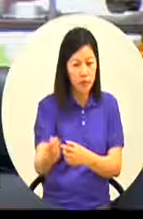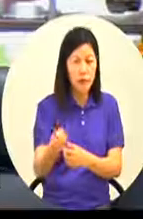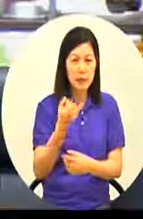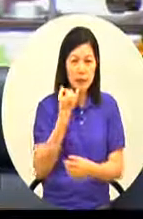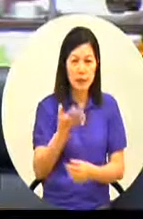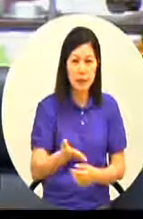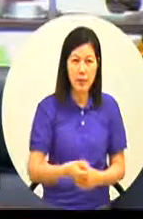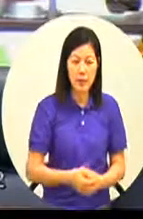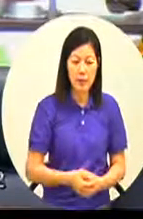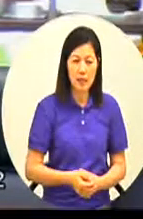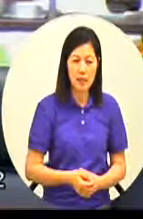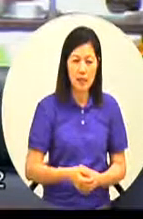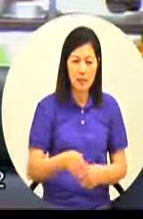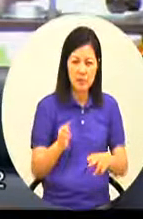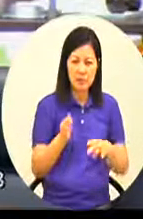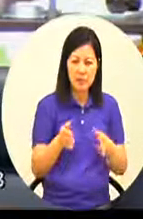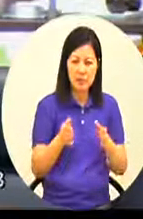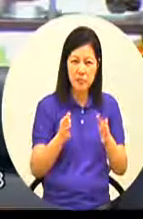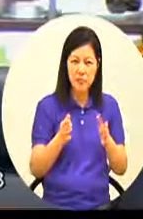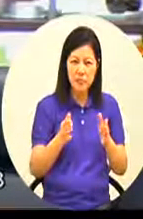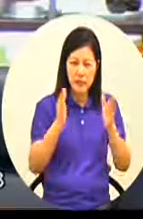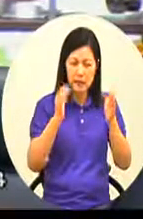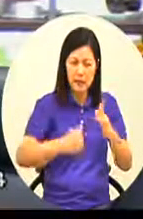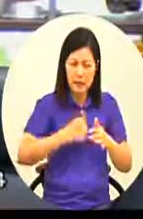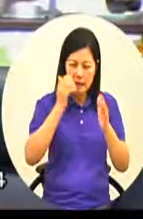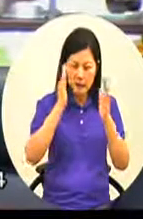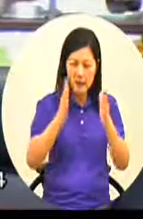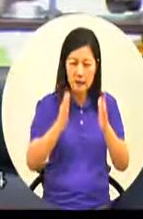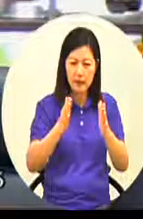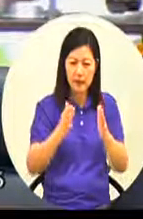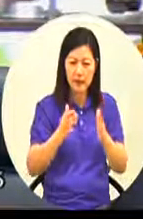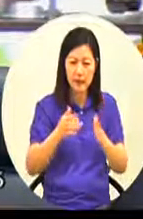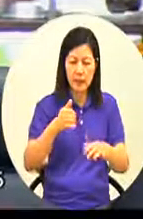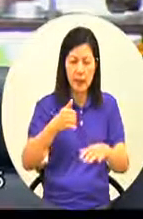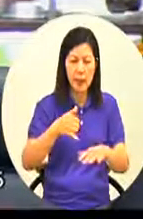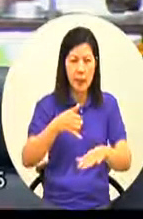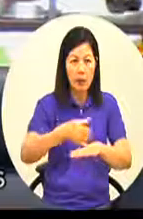就让他能够真正的为消除登